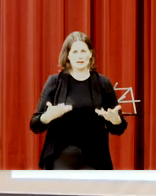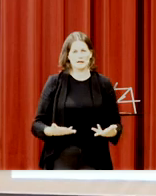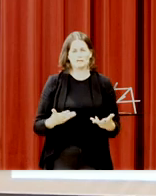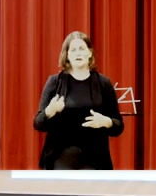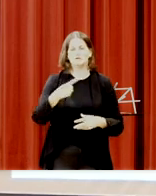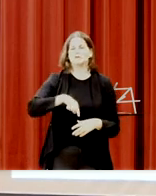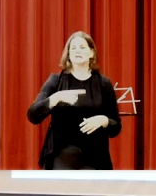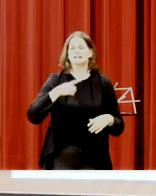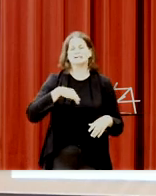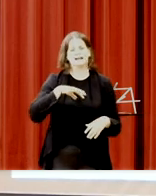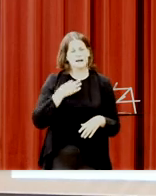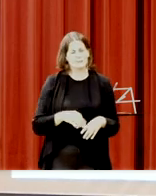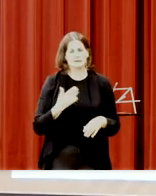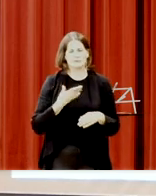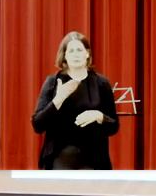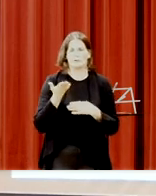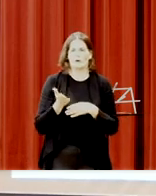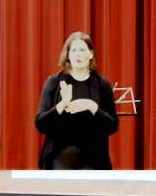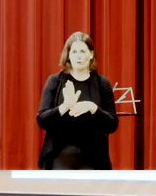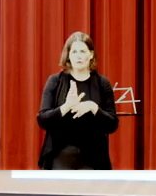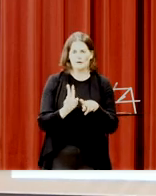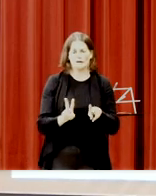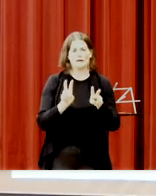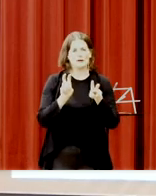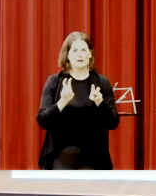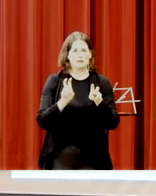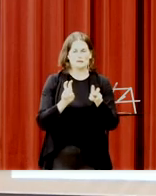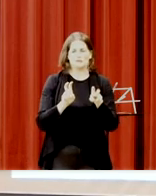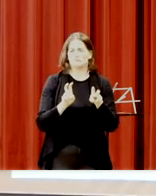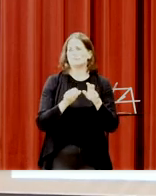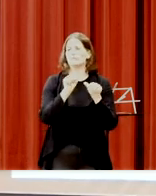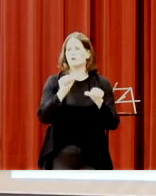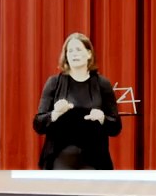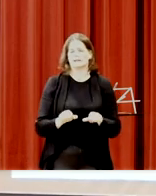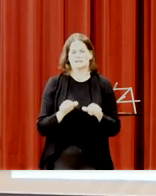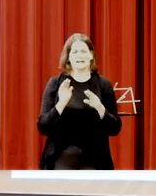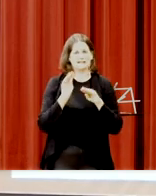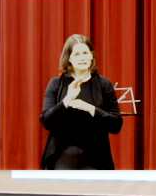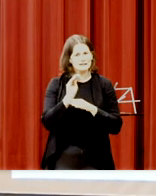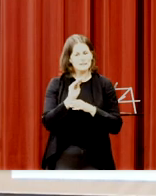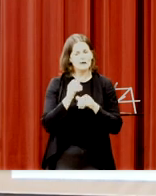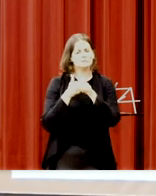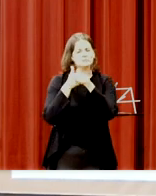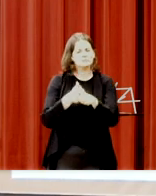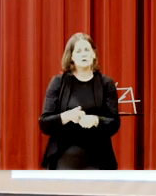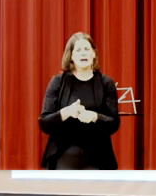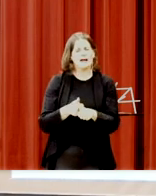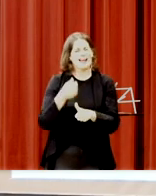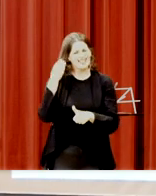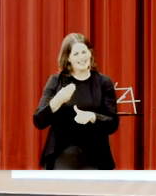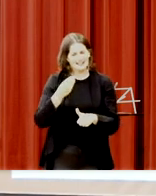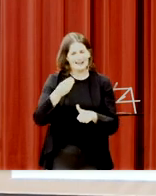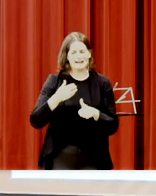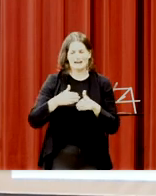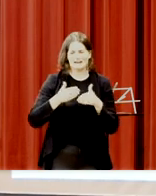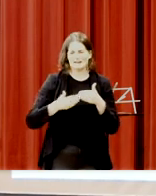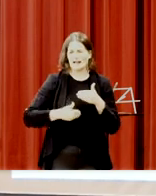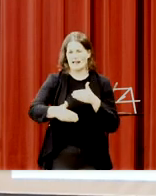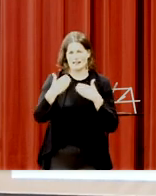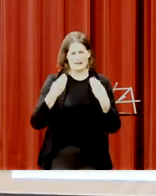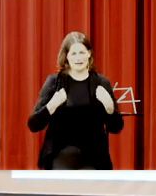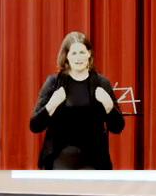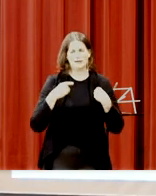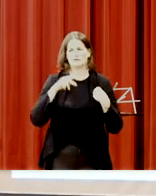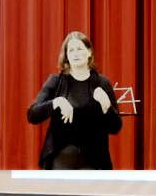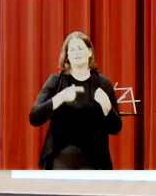vida, i això requerirà també un esforç comú i tinc aquí el compromís per part del vostre rector d'ajudar-nos a la Conselleria. Un